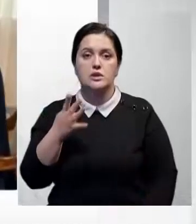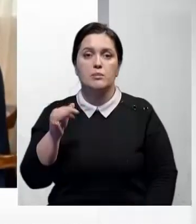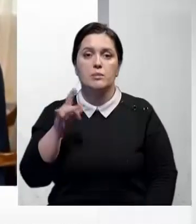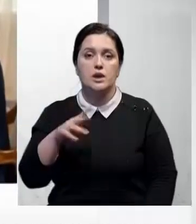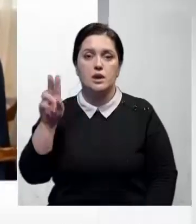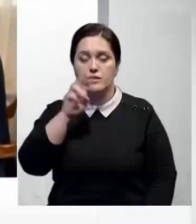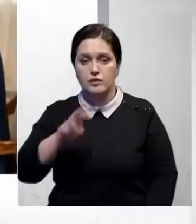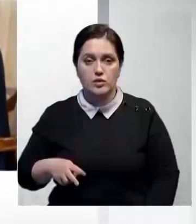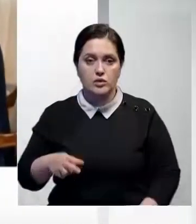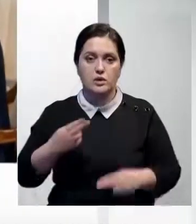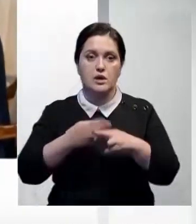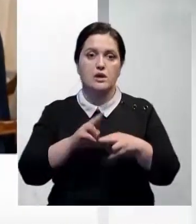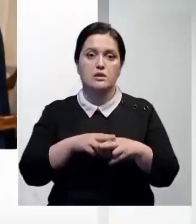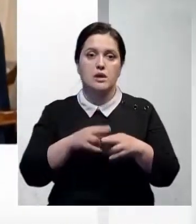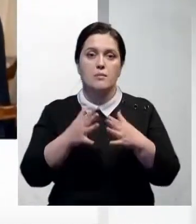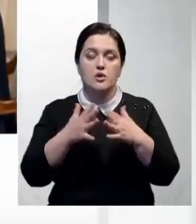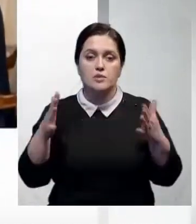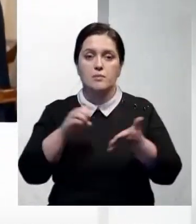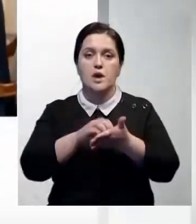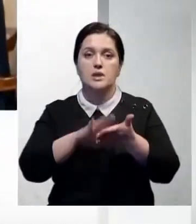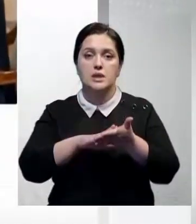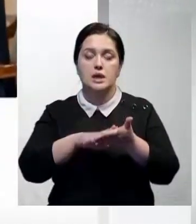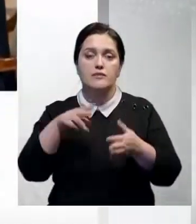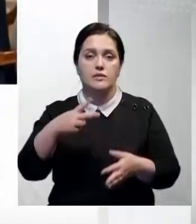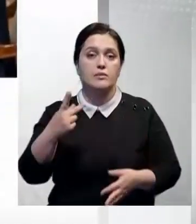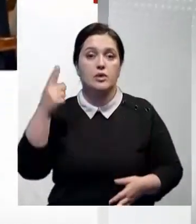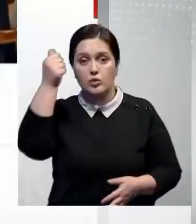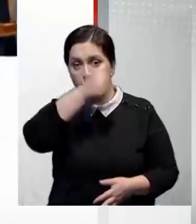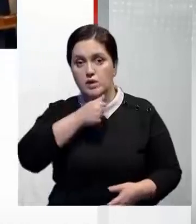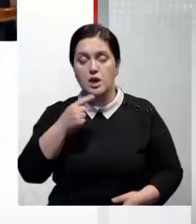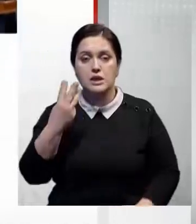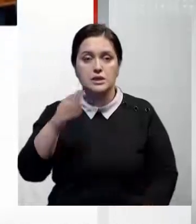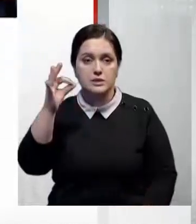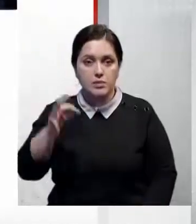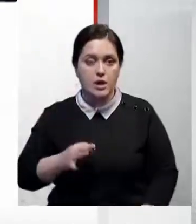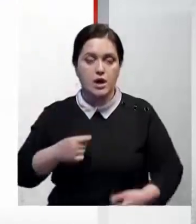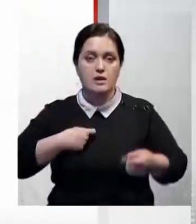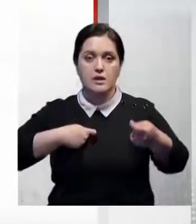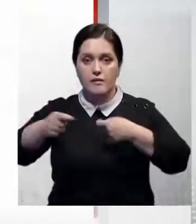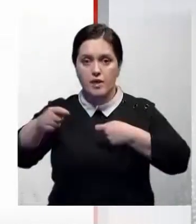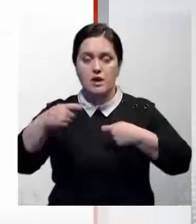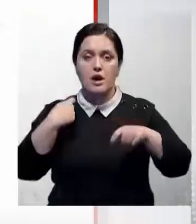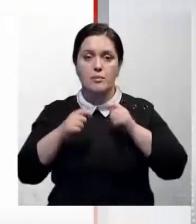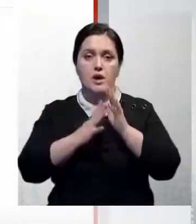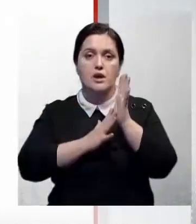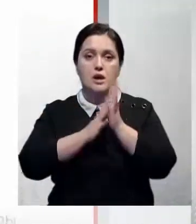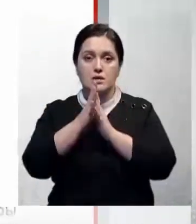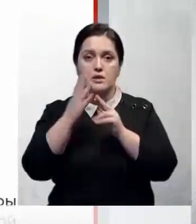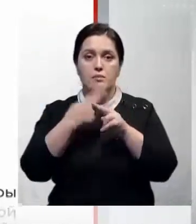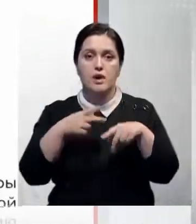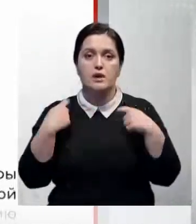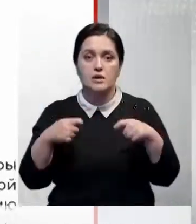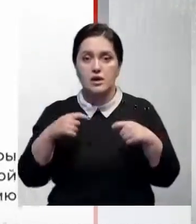134 миллиардов долларов. Это больше показателя 2021 года на треть. Товарооборот растет со всеми основными